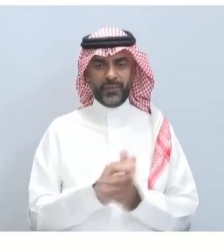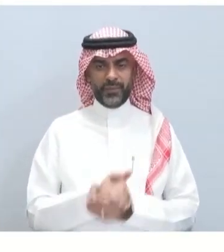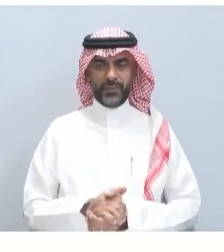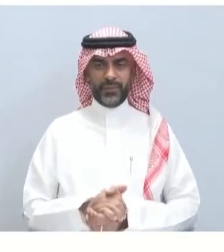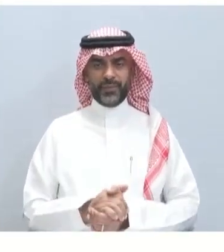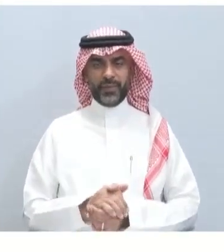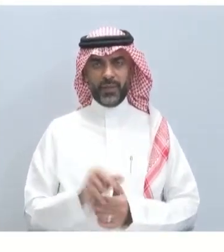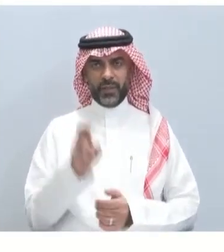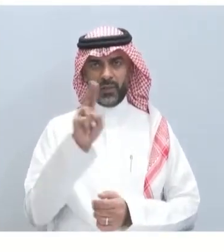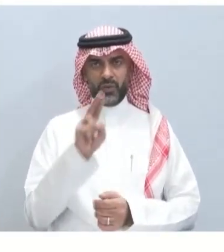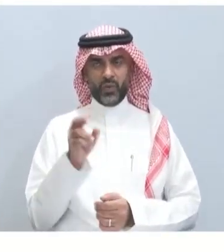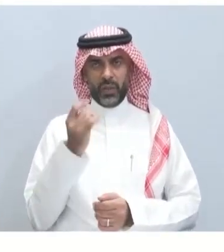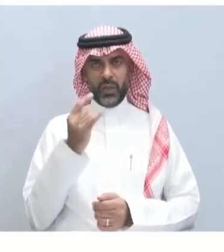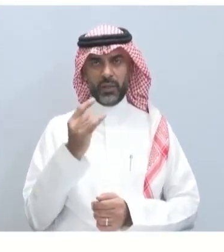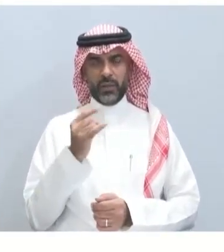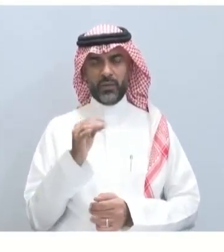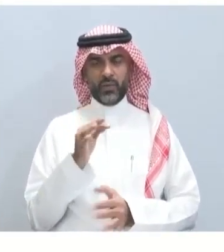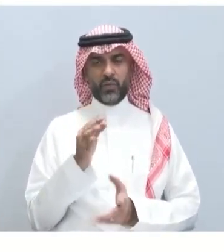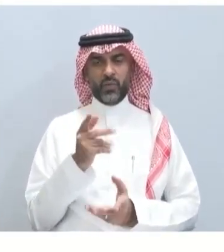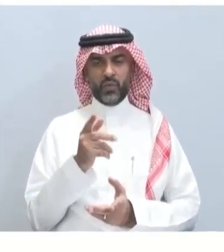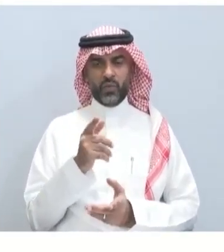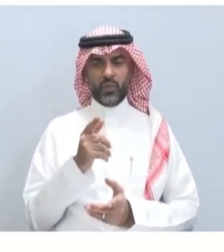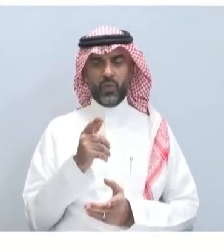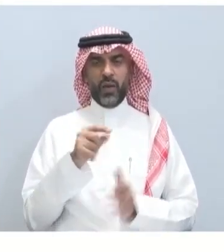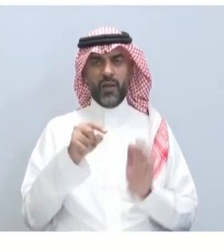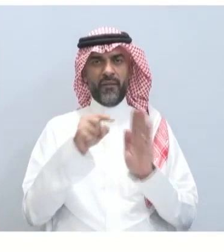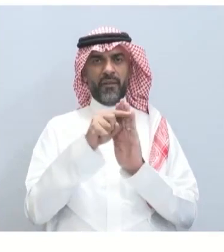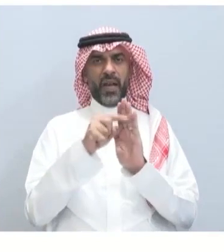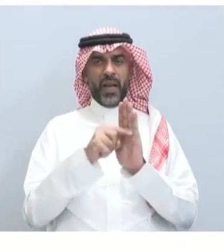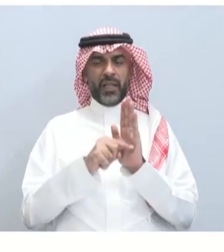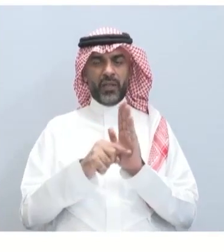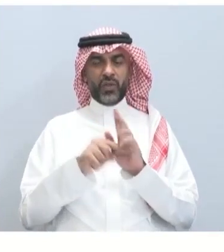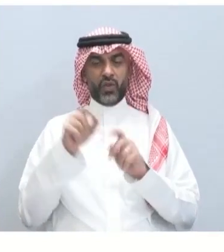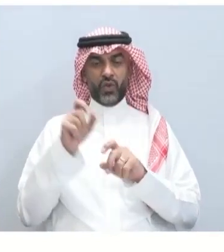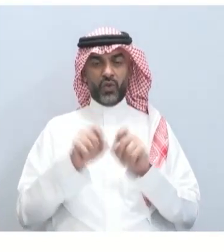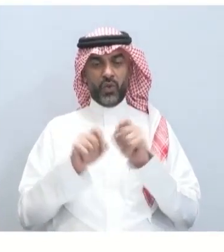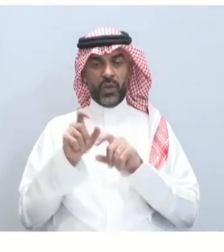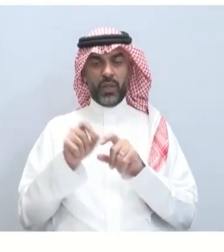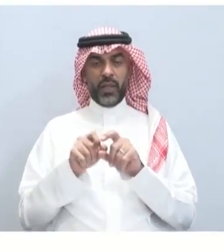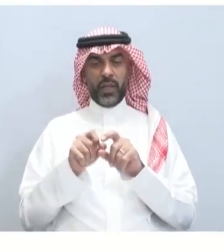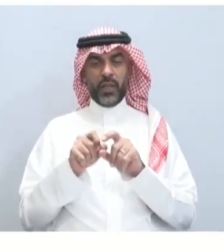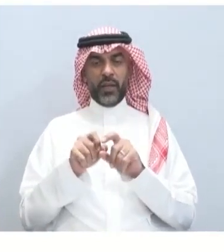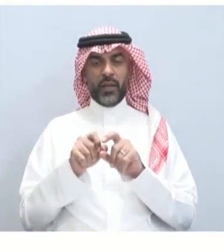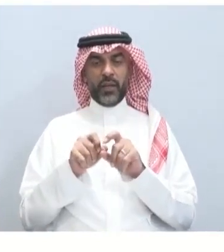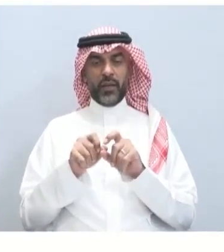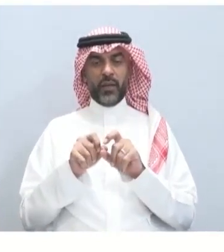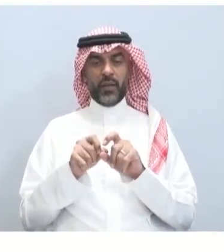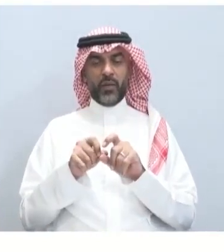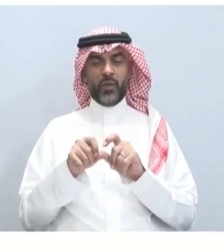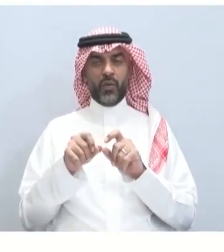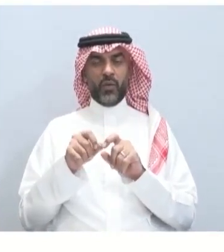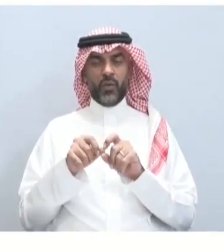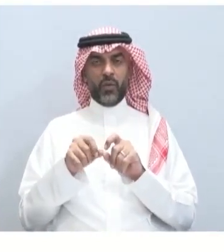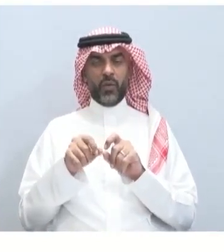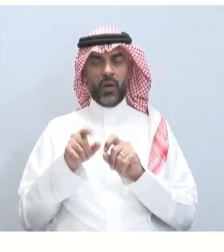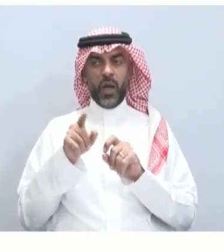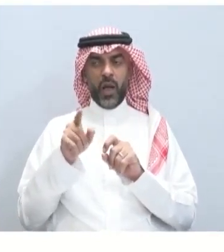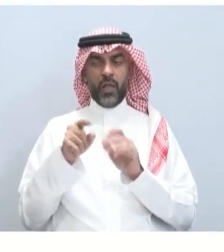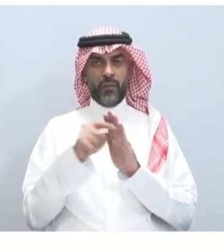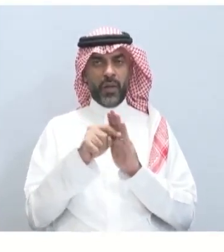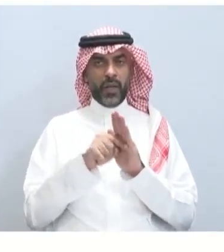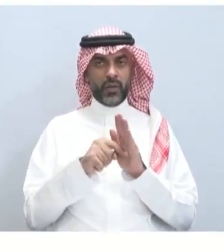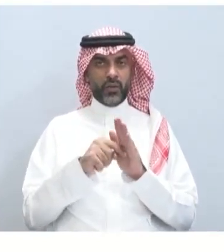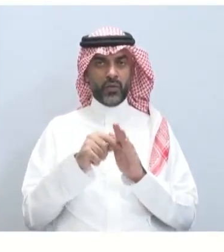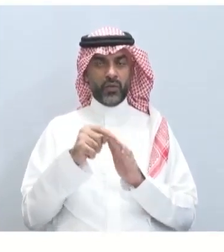السؤال العاشر بين الدوره الذي تمثله الفارس الالكترونيه من حيث الاهميه يعني ما دور هذه